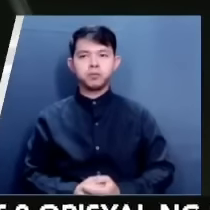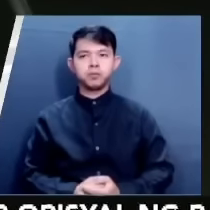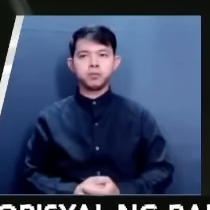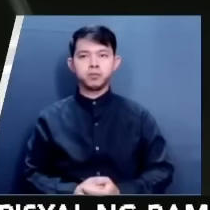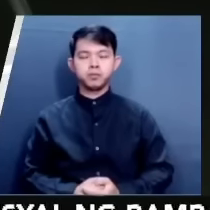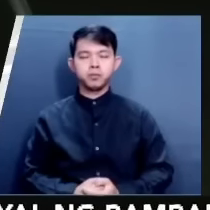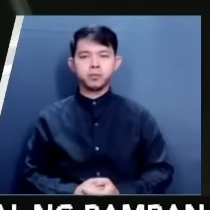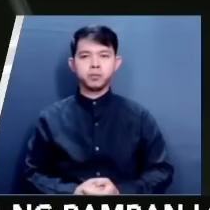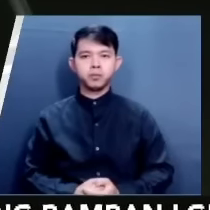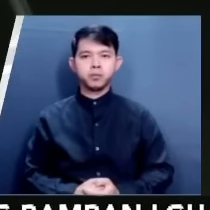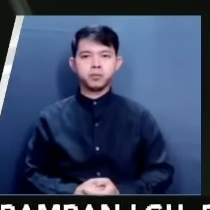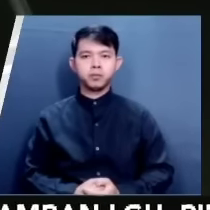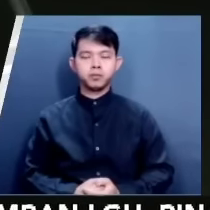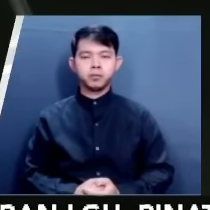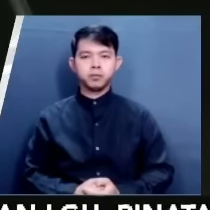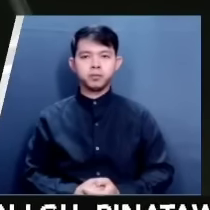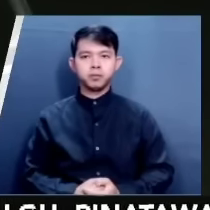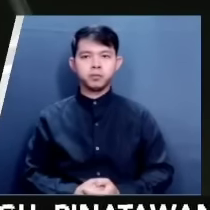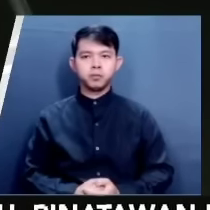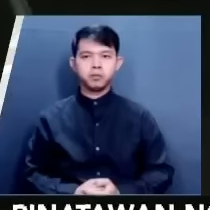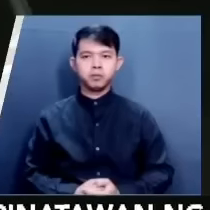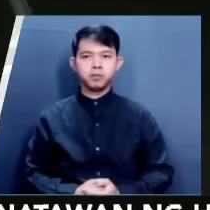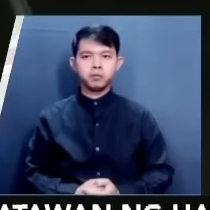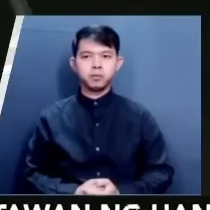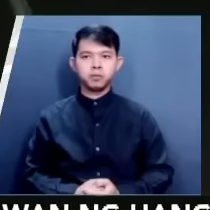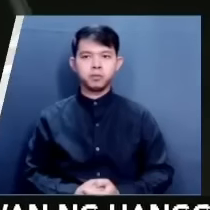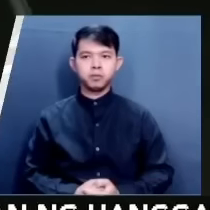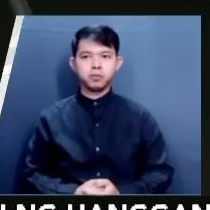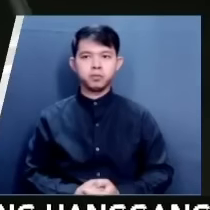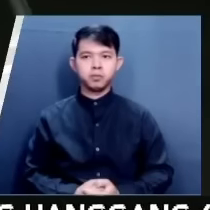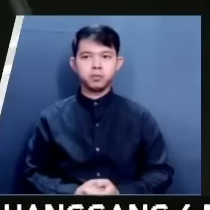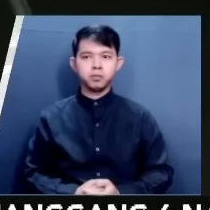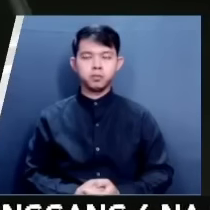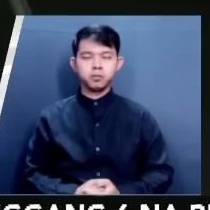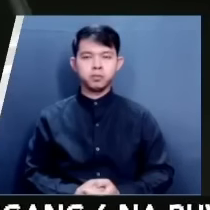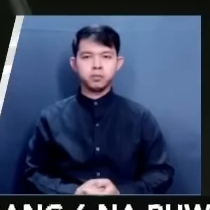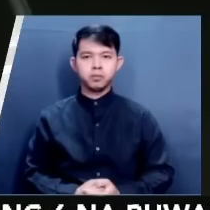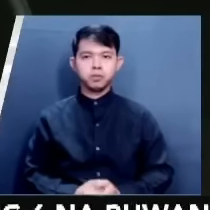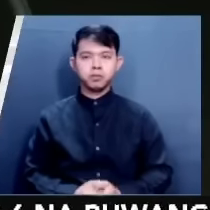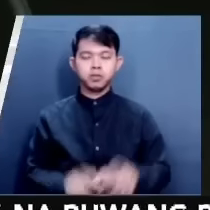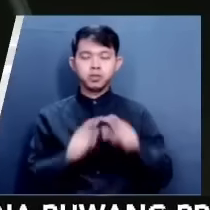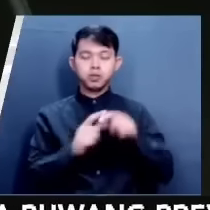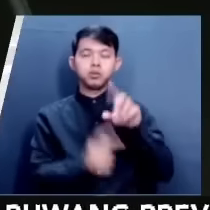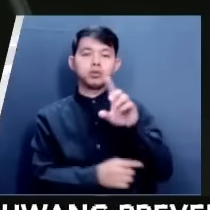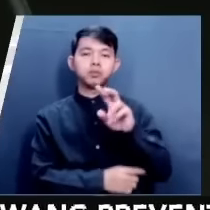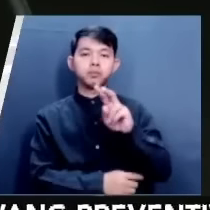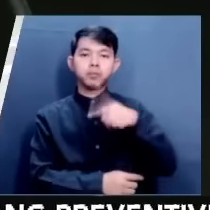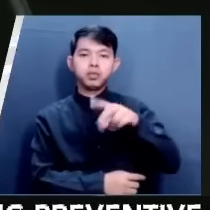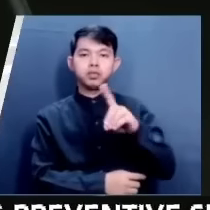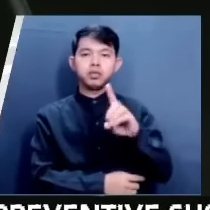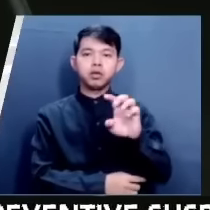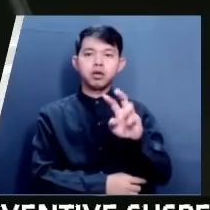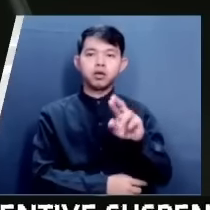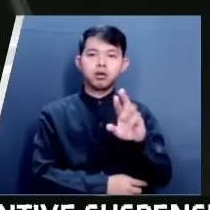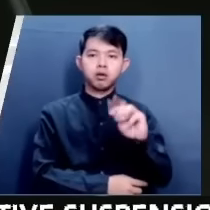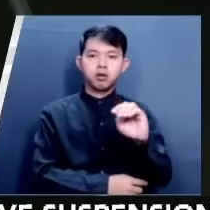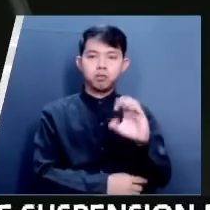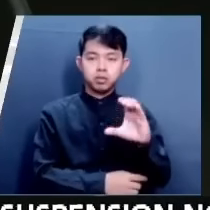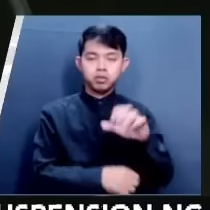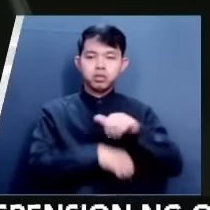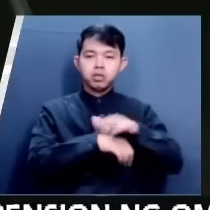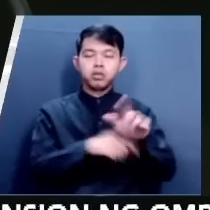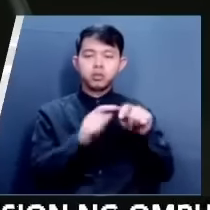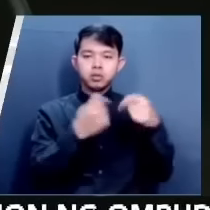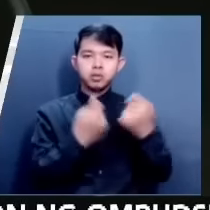Atom, nagpadala na ng teams ang La Carlota CDRRMC sa mga barangay na malapit sa bulkan. Kinausap na rin ang mga barangay